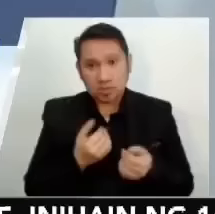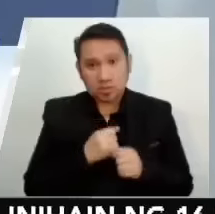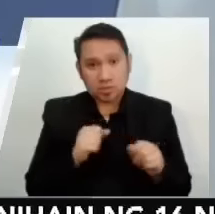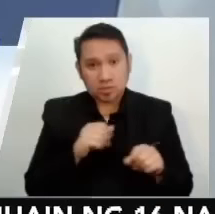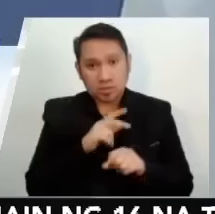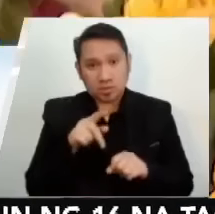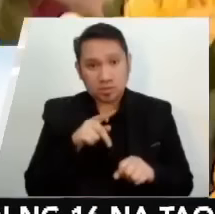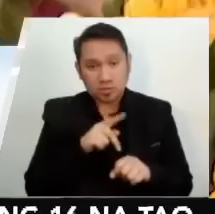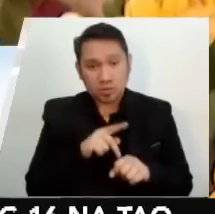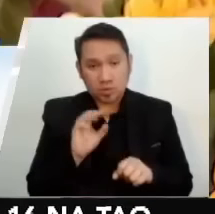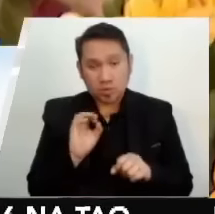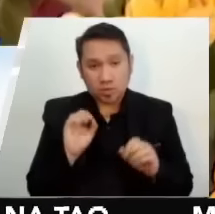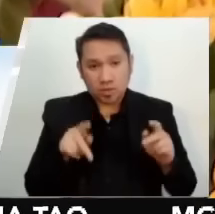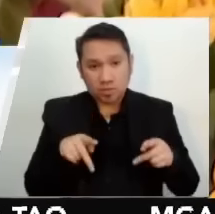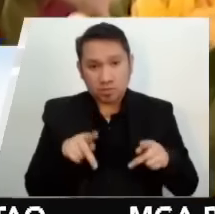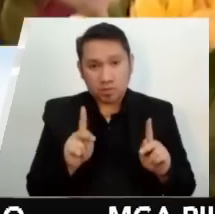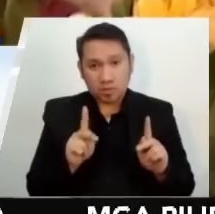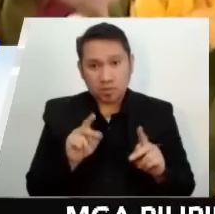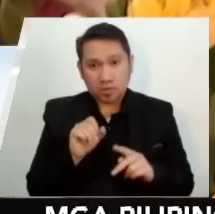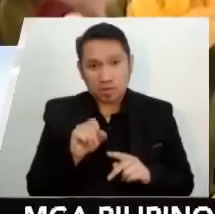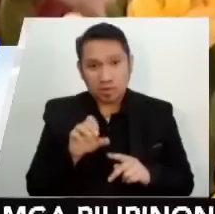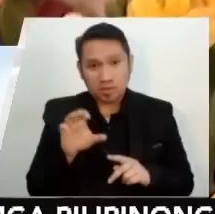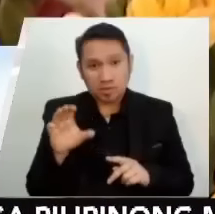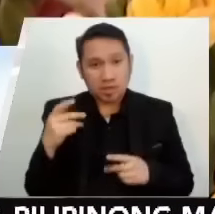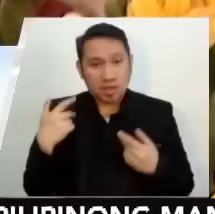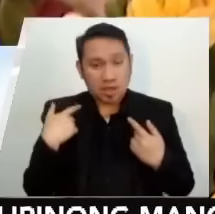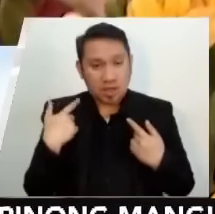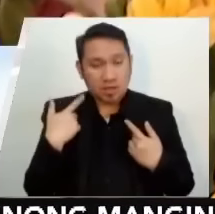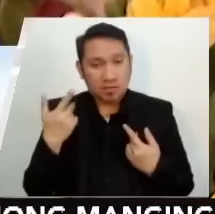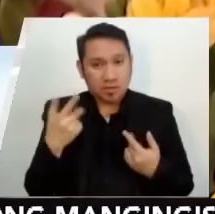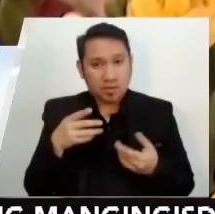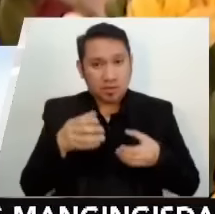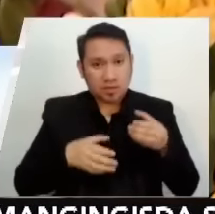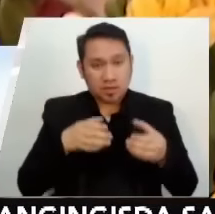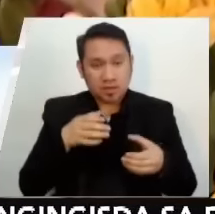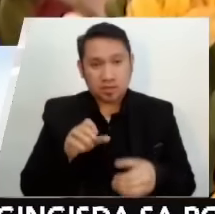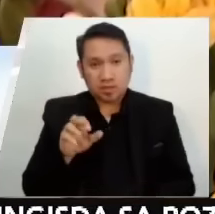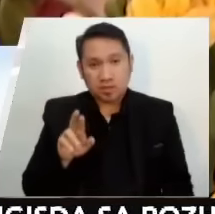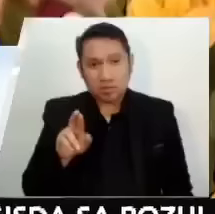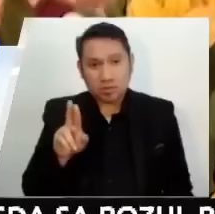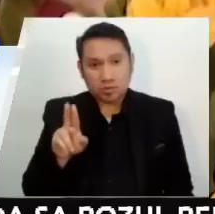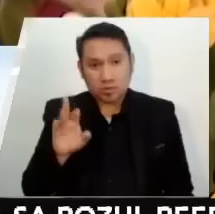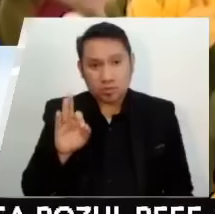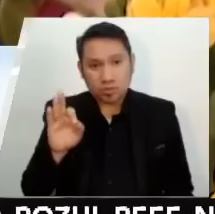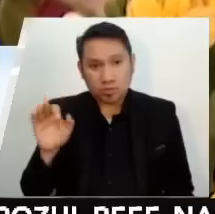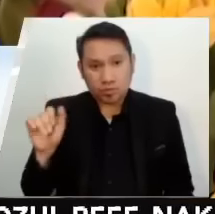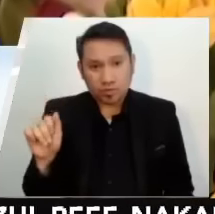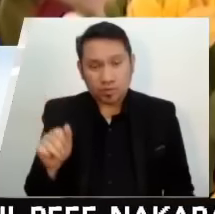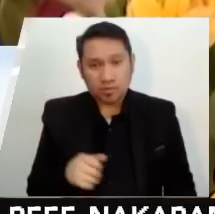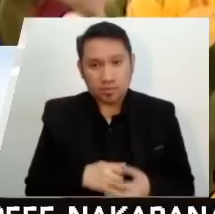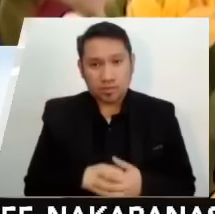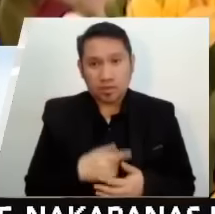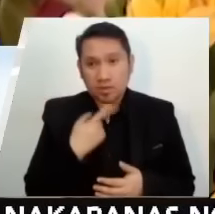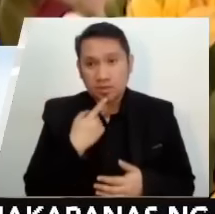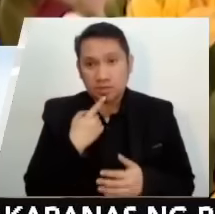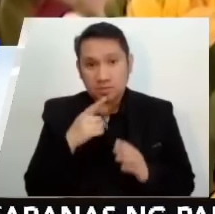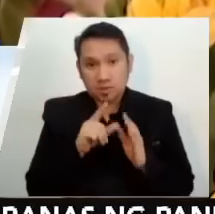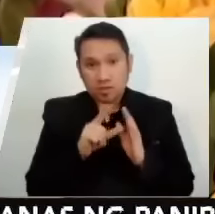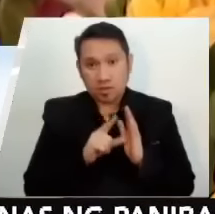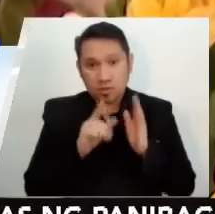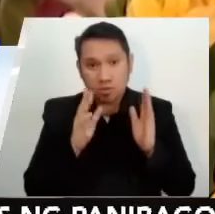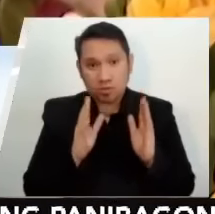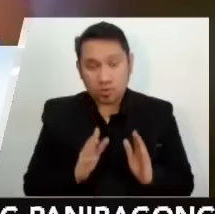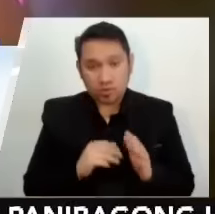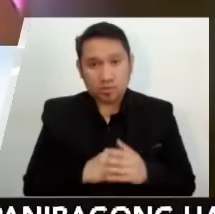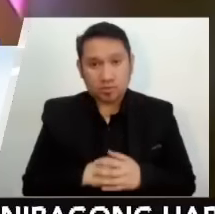mula sa SEC ang kinakaharap na kaso ng aktres na si Rufa May Quinto. Ito ang kinumpirma ng kanyang abogado. Paglilinaw ni Attorney Mary